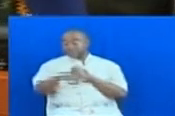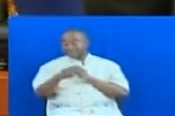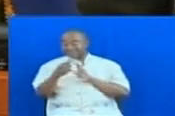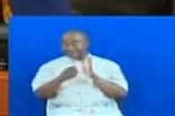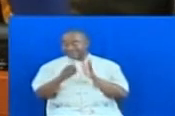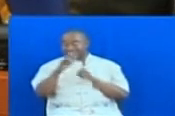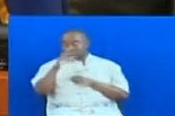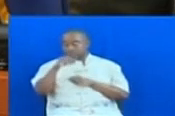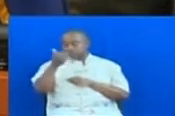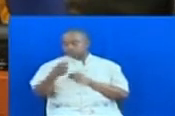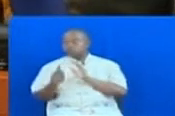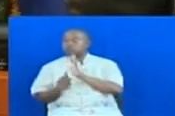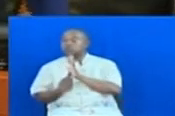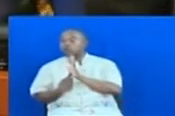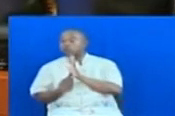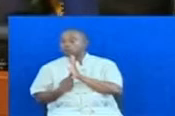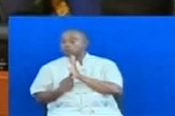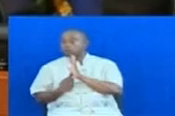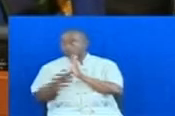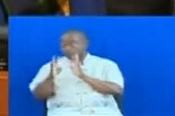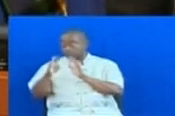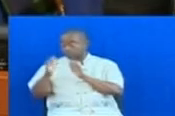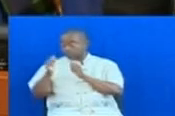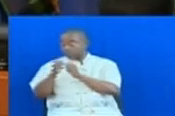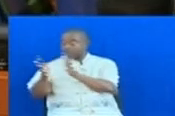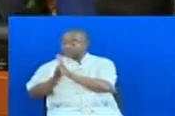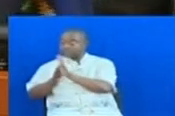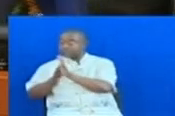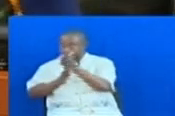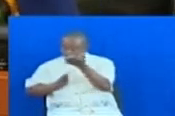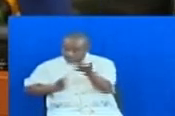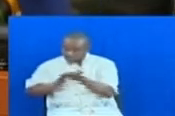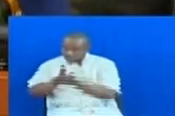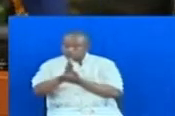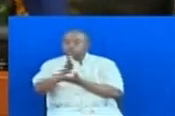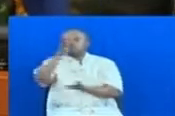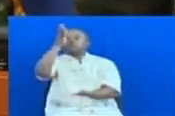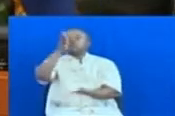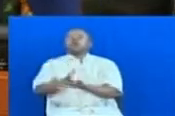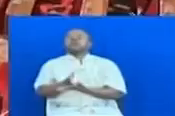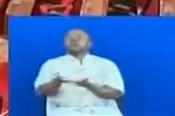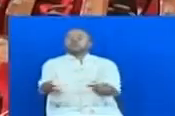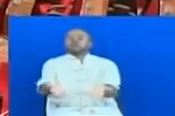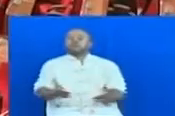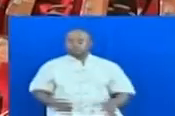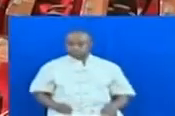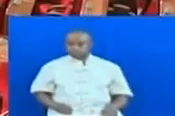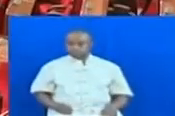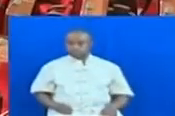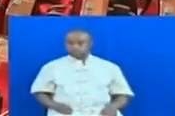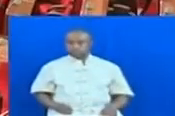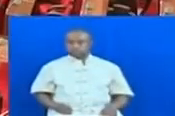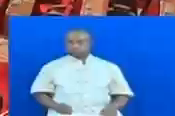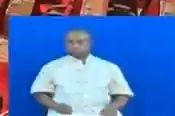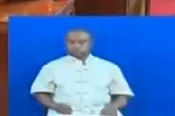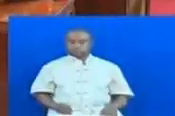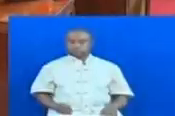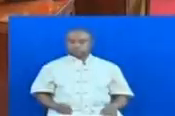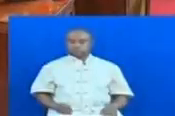30 Juni 2019 imepitishwa rasmi na bunge.